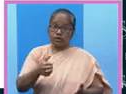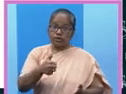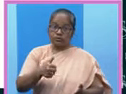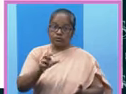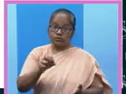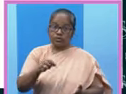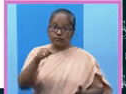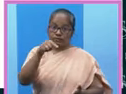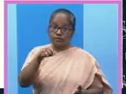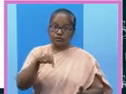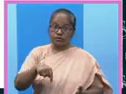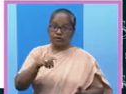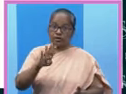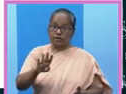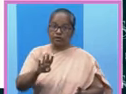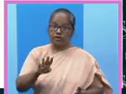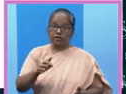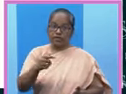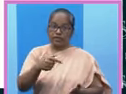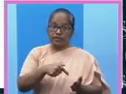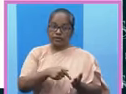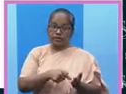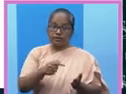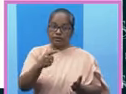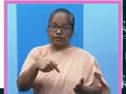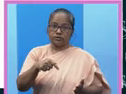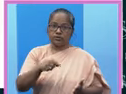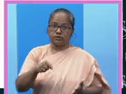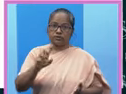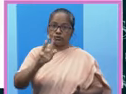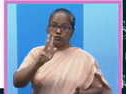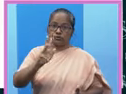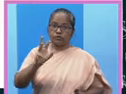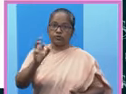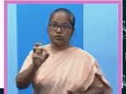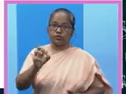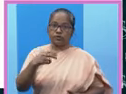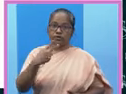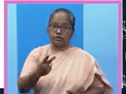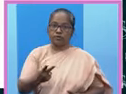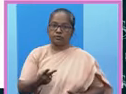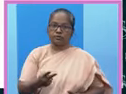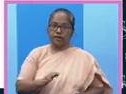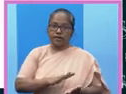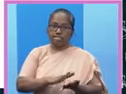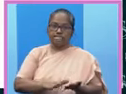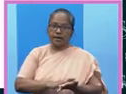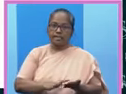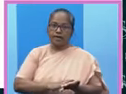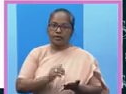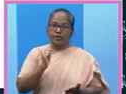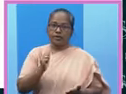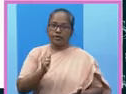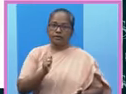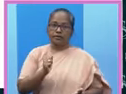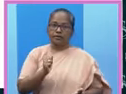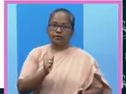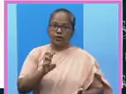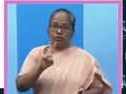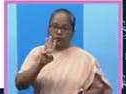வகுத்தல் 4 அடித்தா அந்த மையக்கோணம் எவ்வளோ கிடைக்கும், 90 டிகிரி என கிடைக்கும். இதனுடைய பரப்பளவு